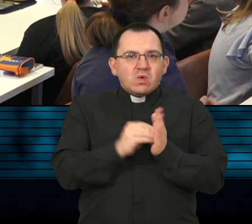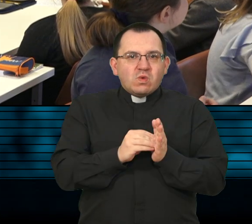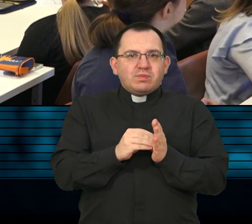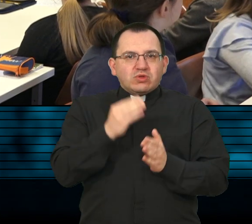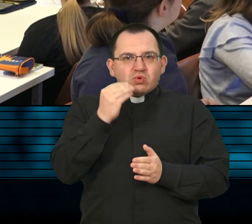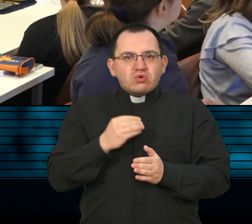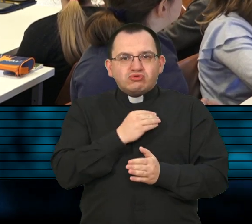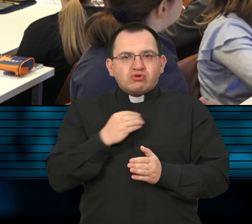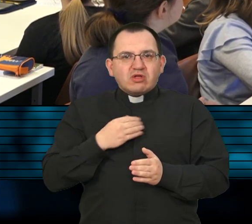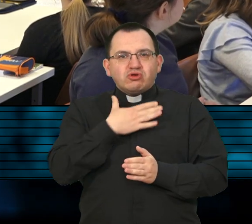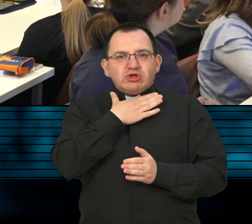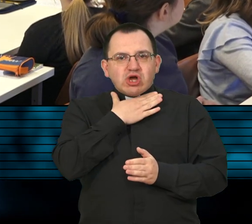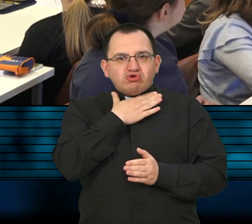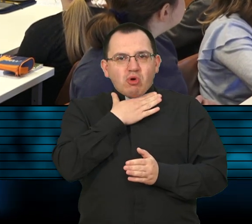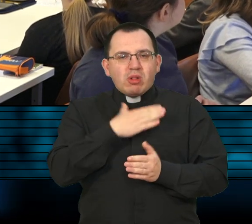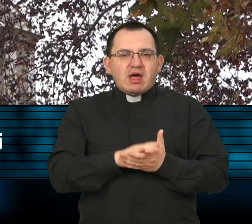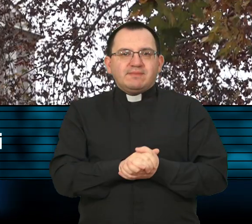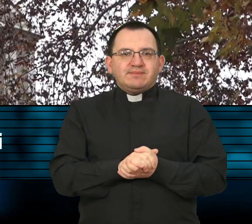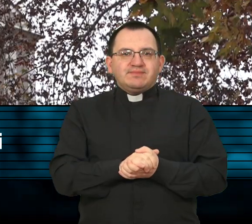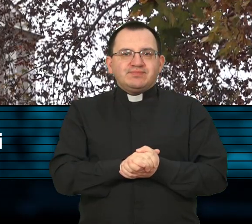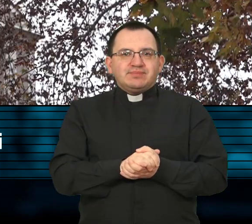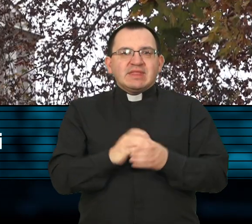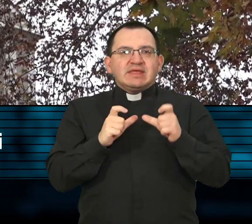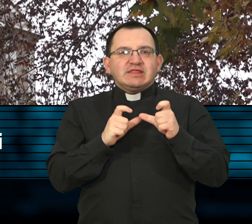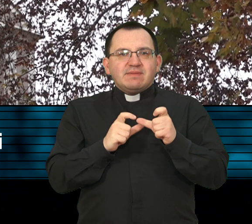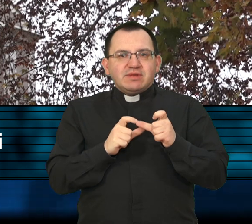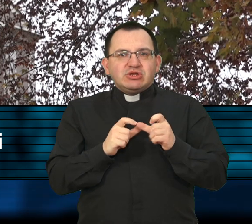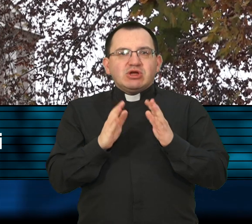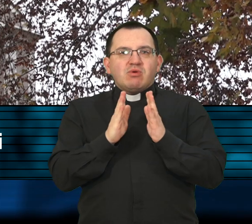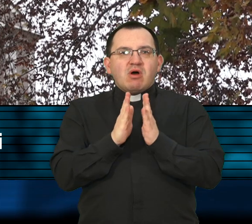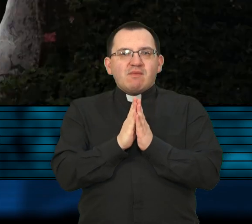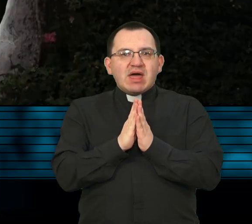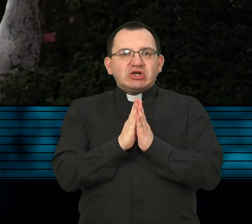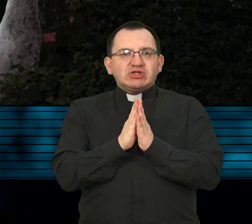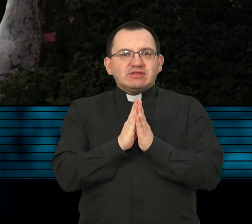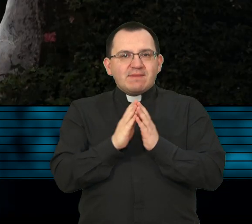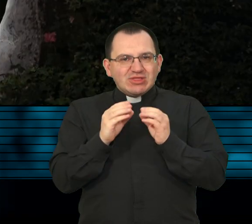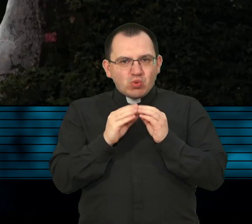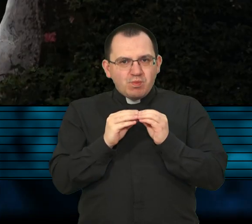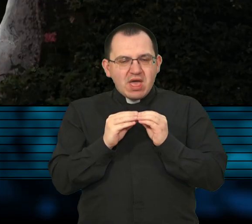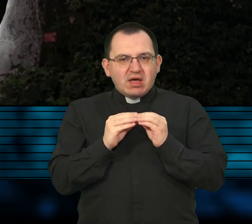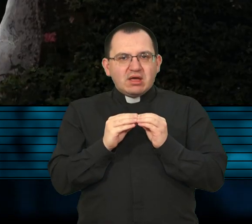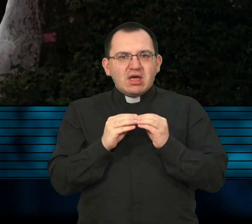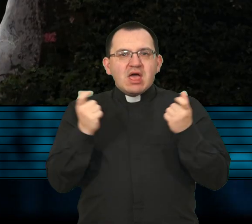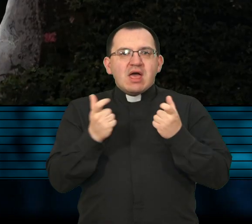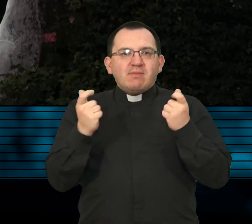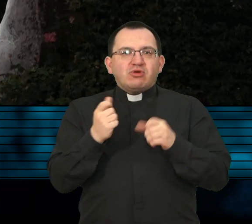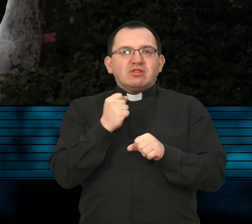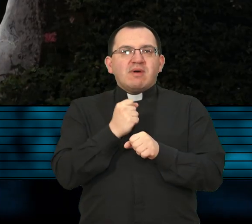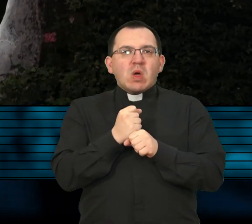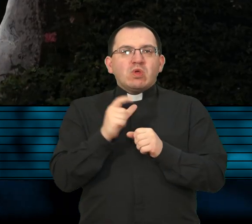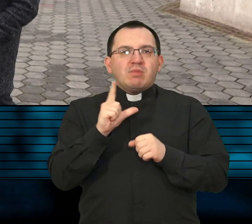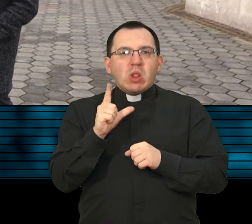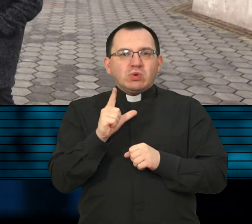razred Katoličke osnovne škole Svete Uršule. Stepinčevo u Varaždinskoj biskupiji. Proslava Gospe Lurdske kod Varaždinskih